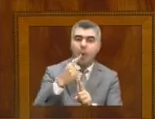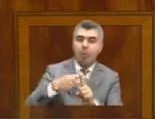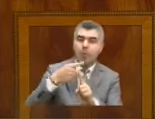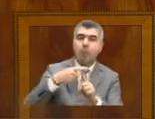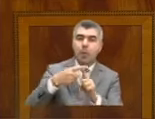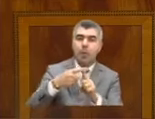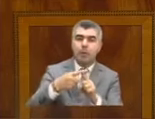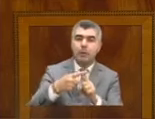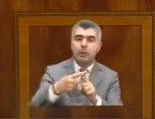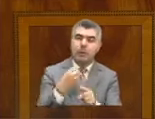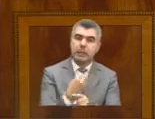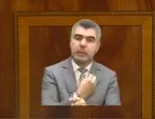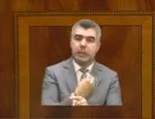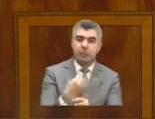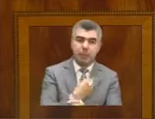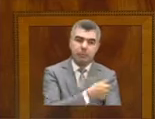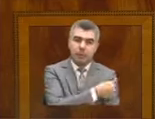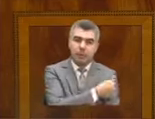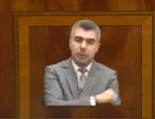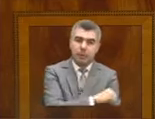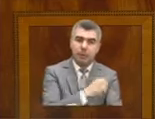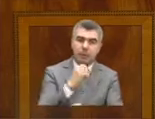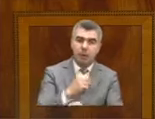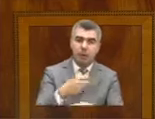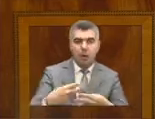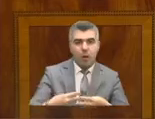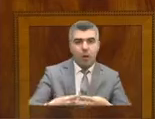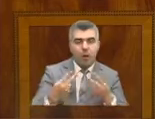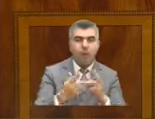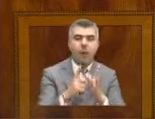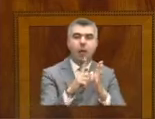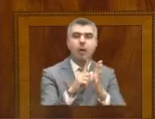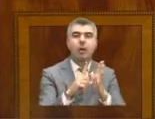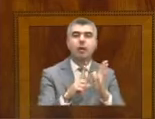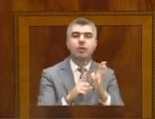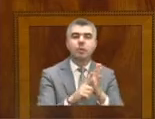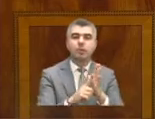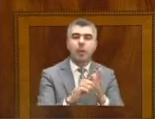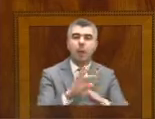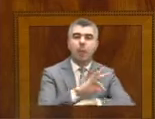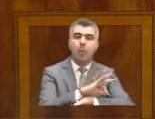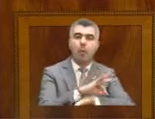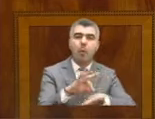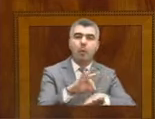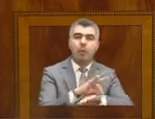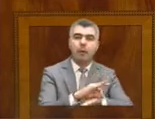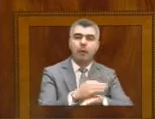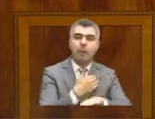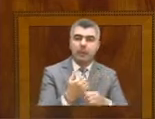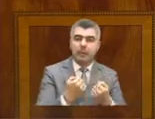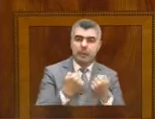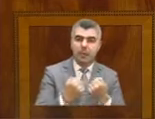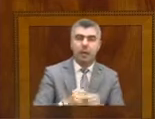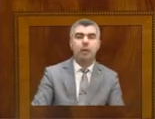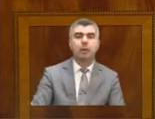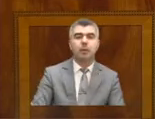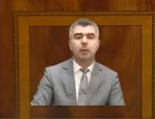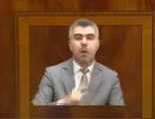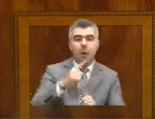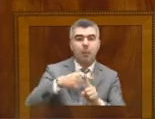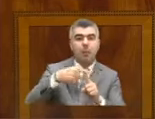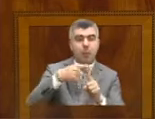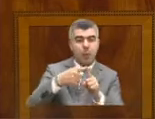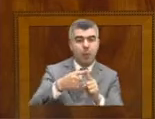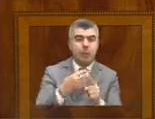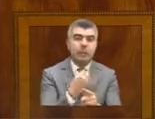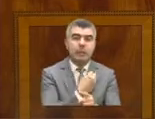بالقطاع الصحي من خلال تنزيل القانون المتعلق بالوظيفة الصحية والرفع من مستوى التأطير الطبي